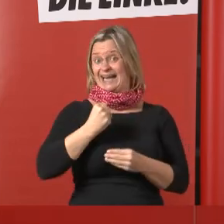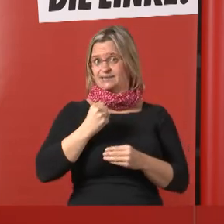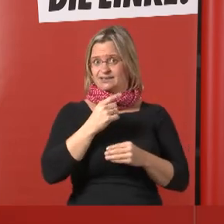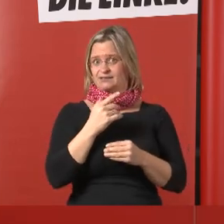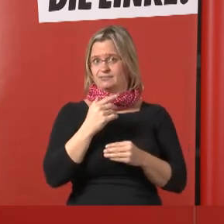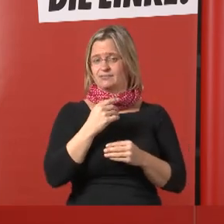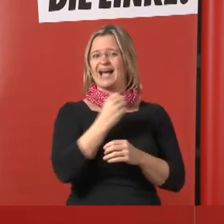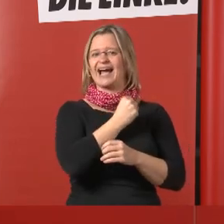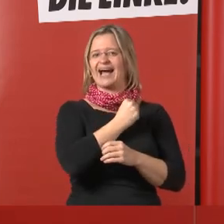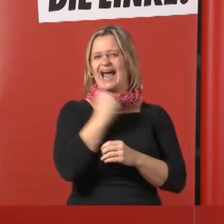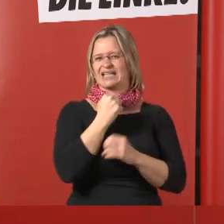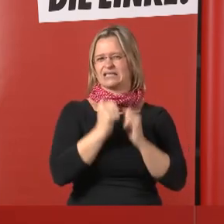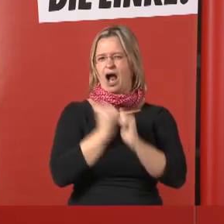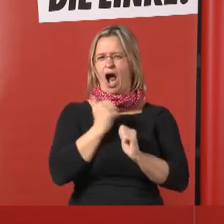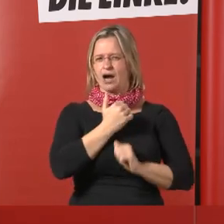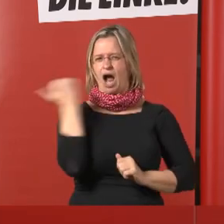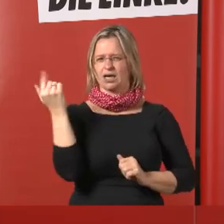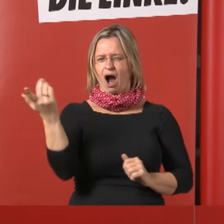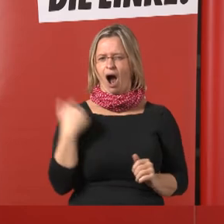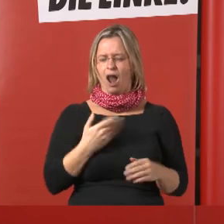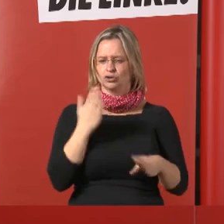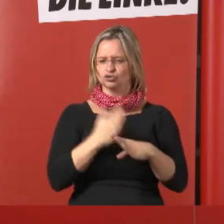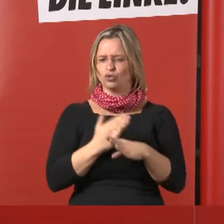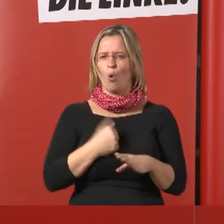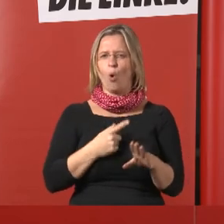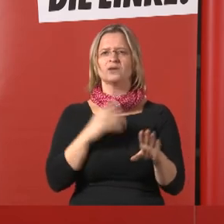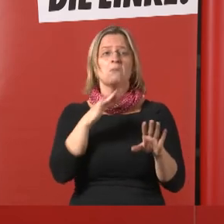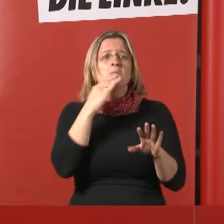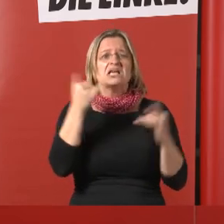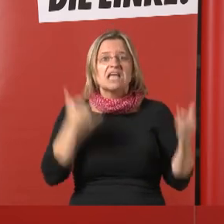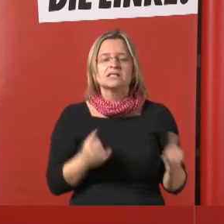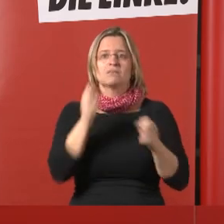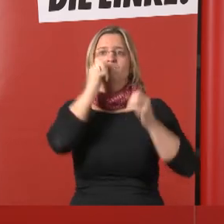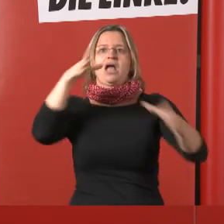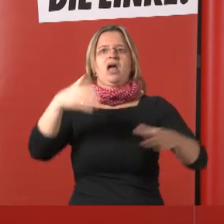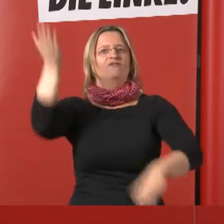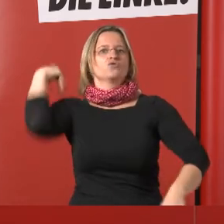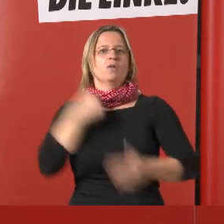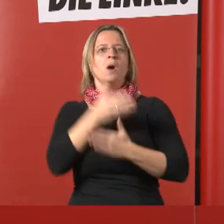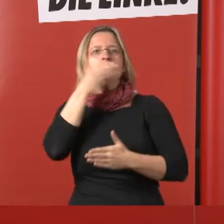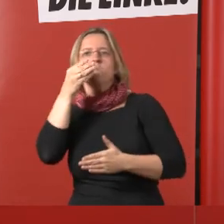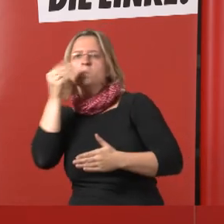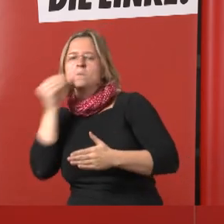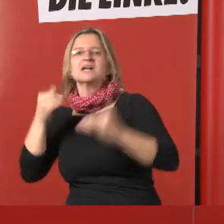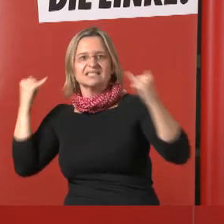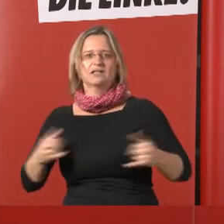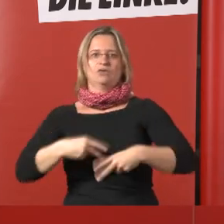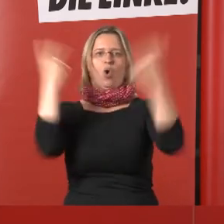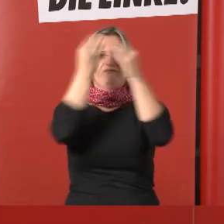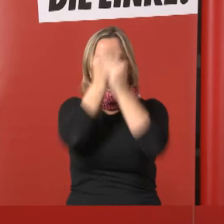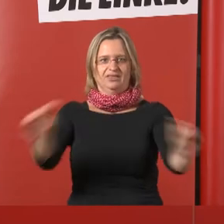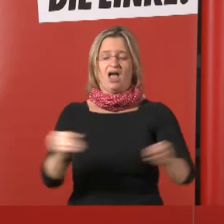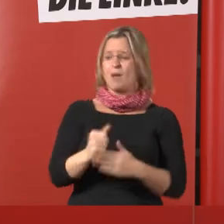neuen rechtsradikalen Demos kommen ja mit einem Gestus daher. Man würde jetzt endlich mal was aussprechen, was sich sonst niemand